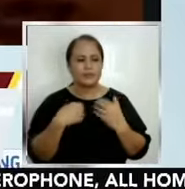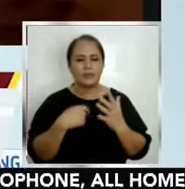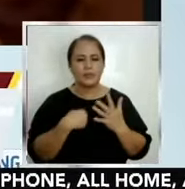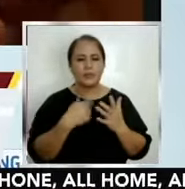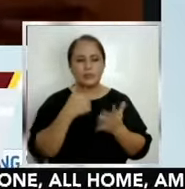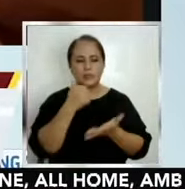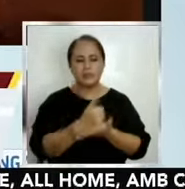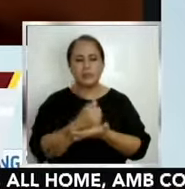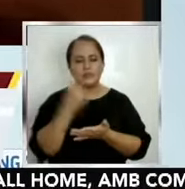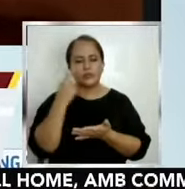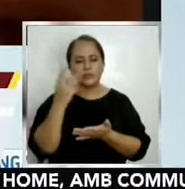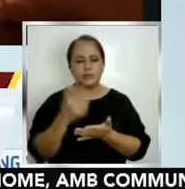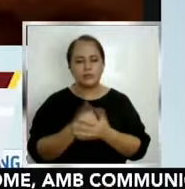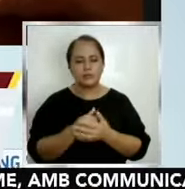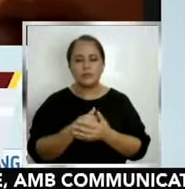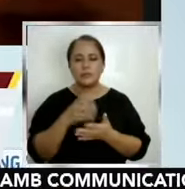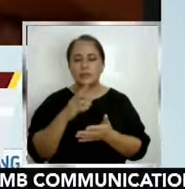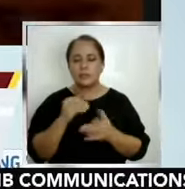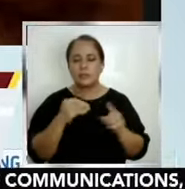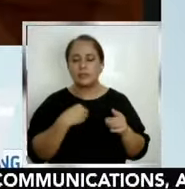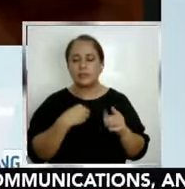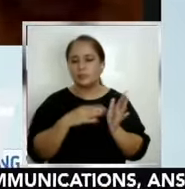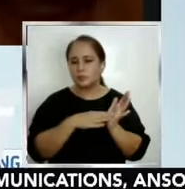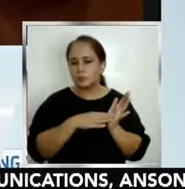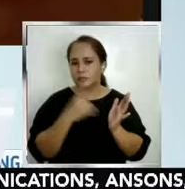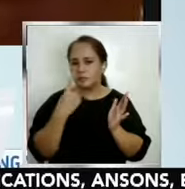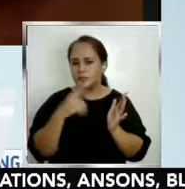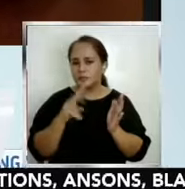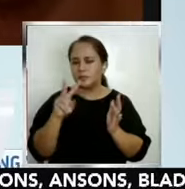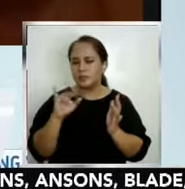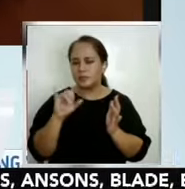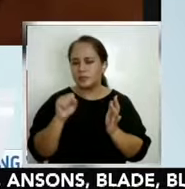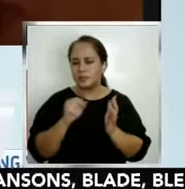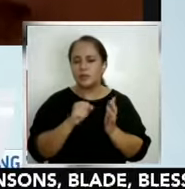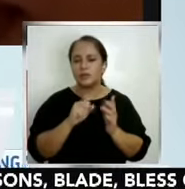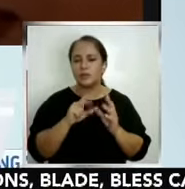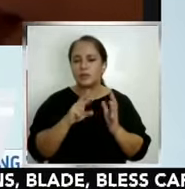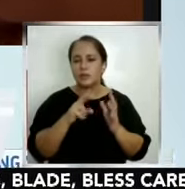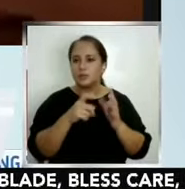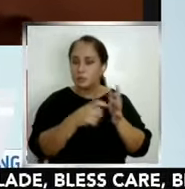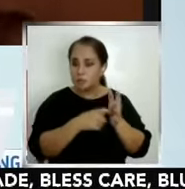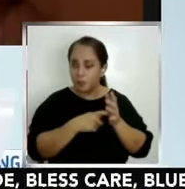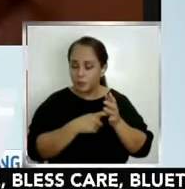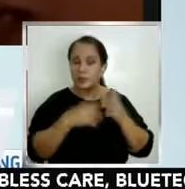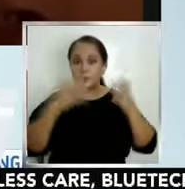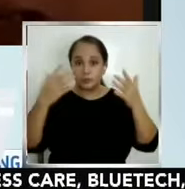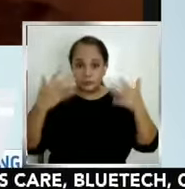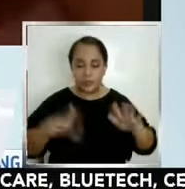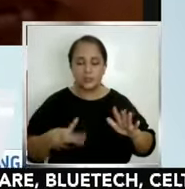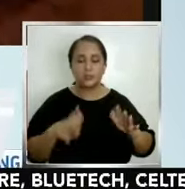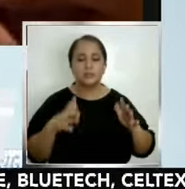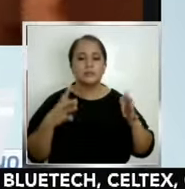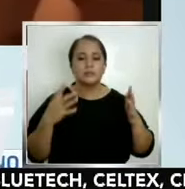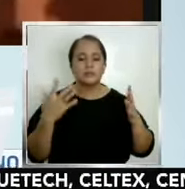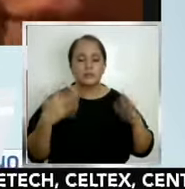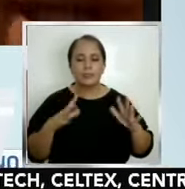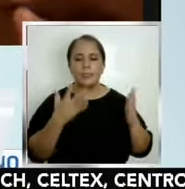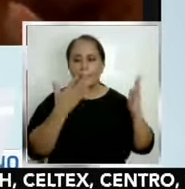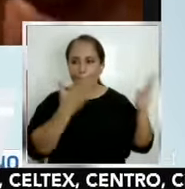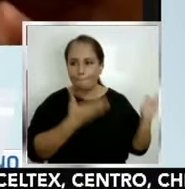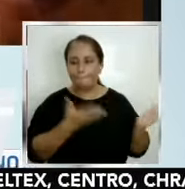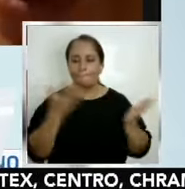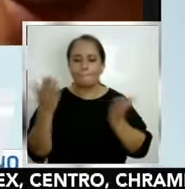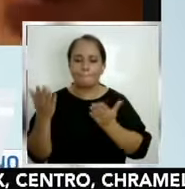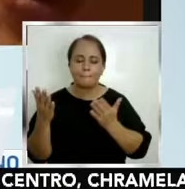entry as an exemption to the visa requirement. Pagkatapos na ito po, ang dadalhin na sila pag natapos